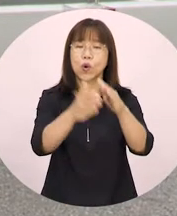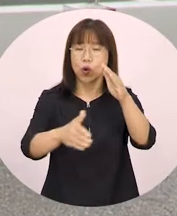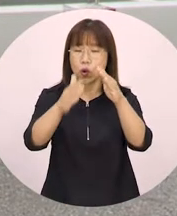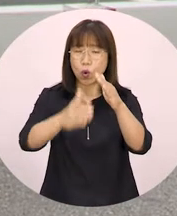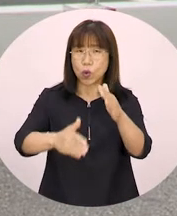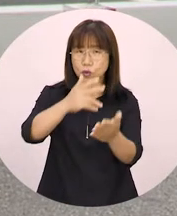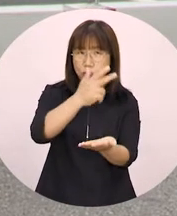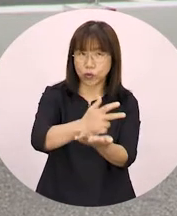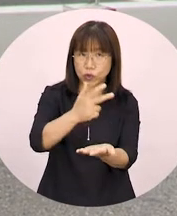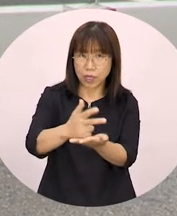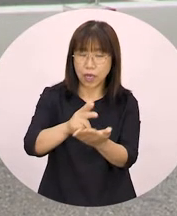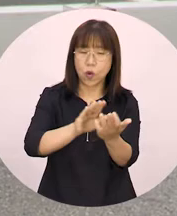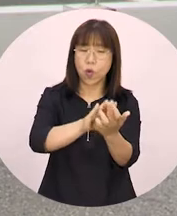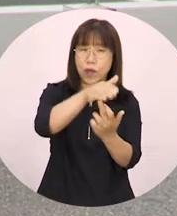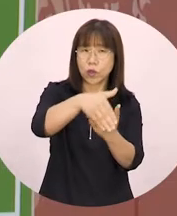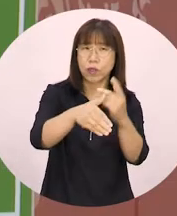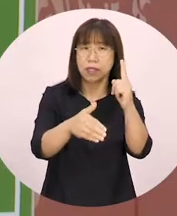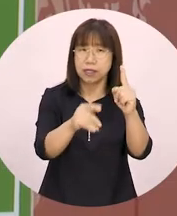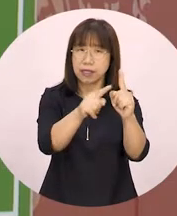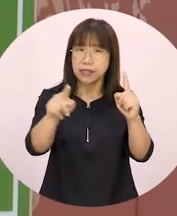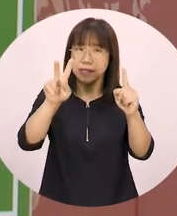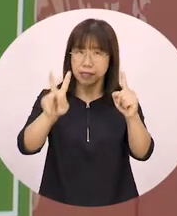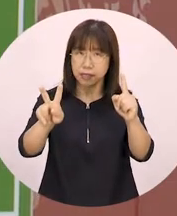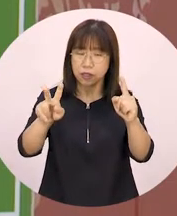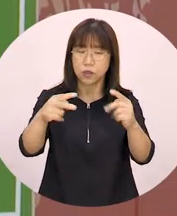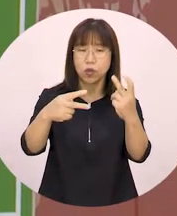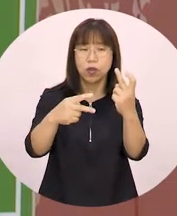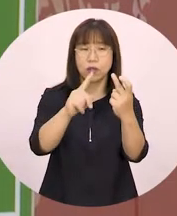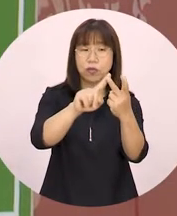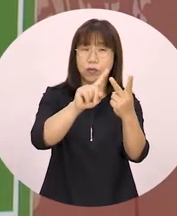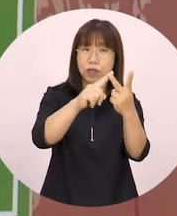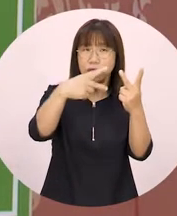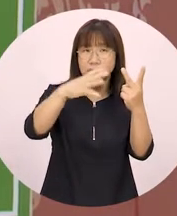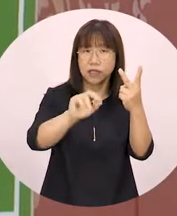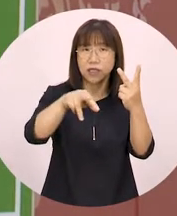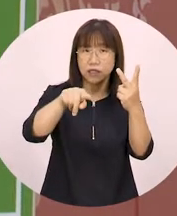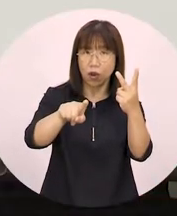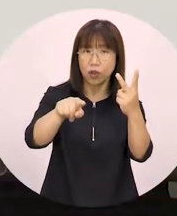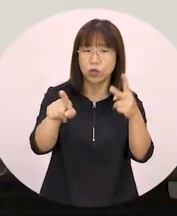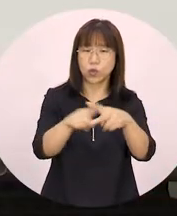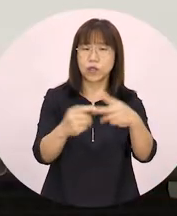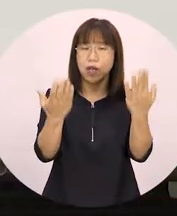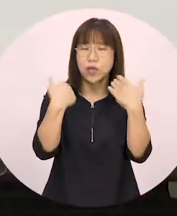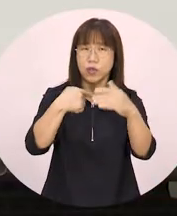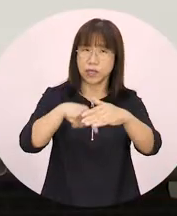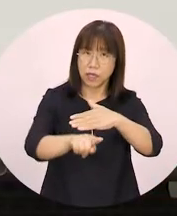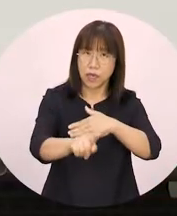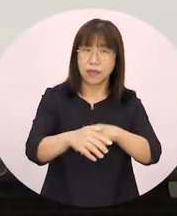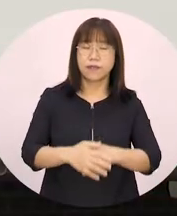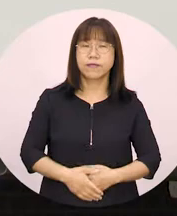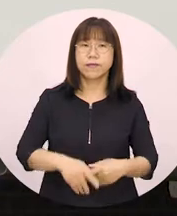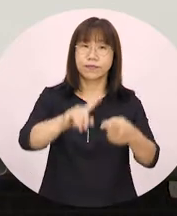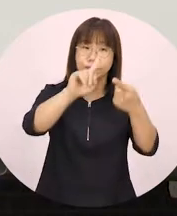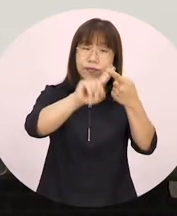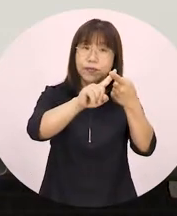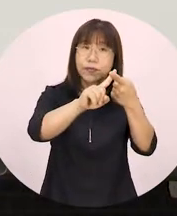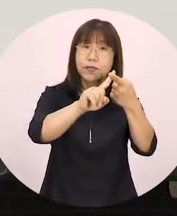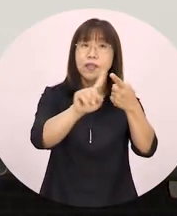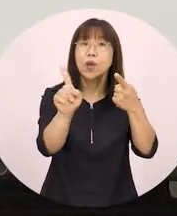이번에 개방되는 공영주차장은 화곡 1-2 공영주차장과 등서초등학교 지하공영주차장 두